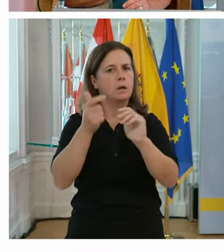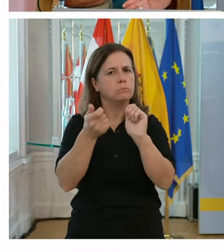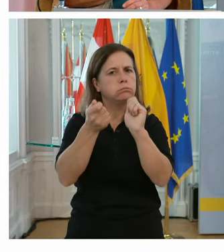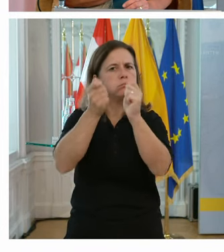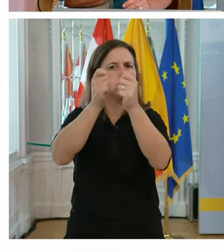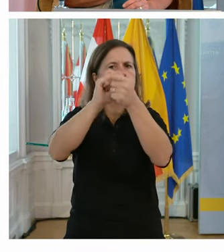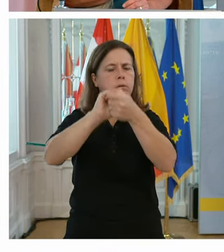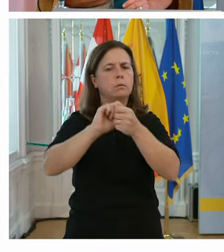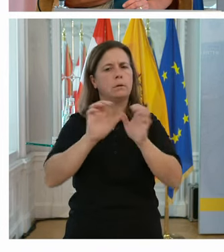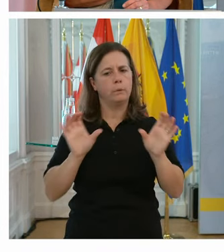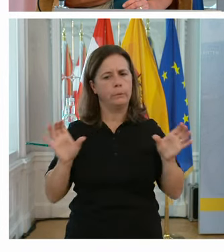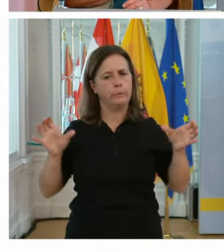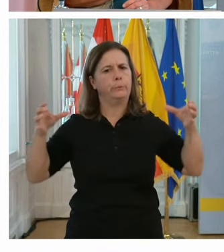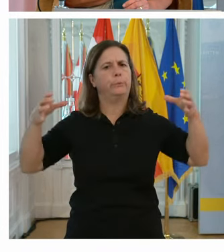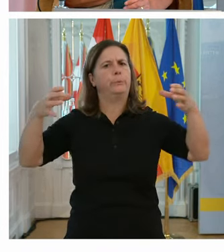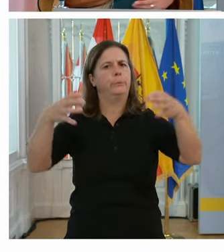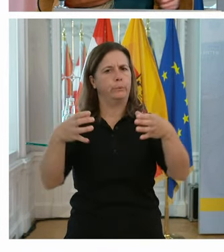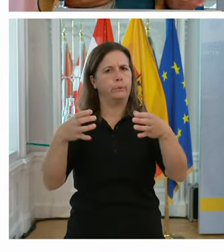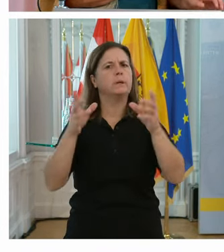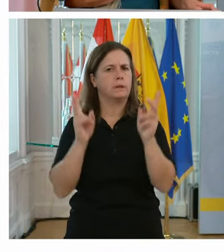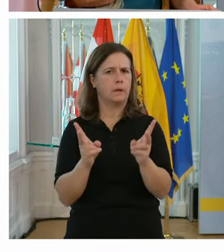größeren Ganzen beitragen können.